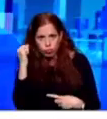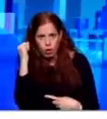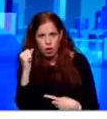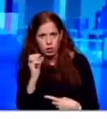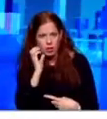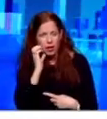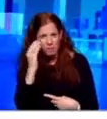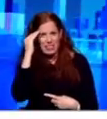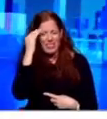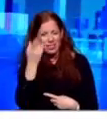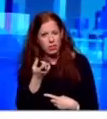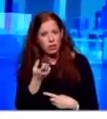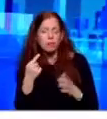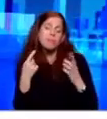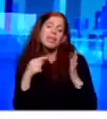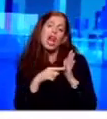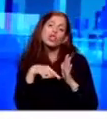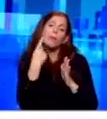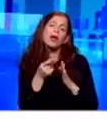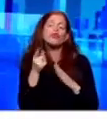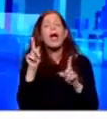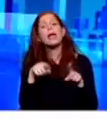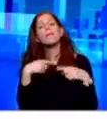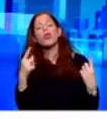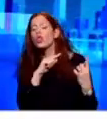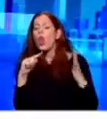בגלל שהיא אומרת ש ההמנון הזה לא משקף